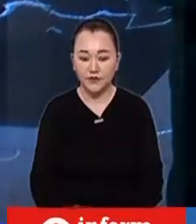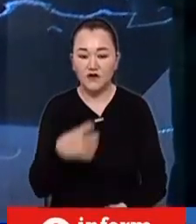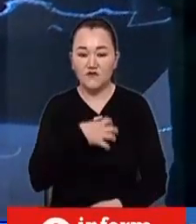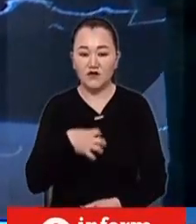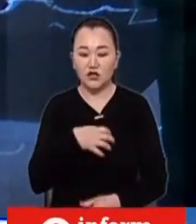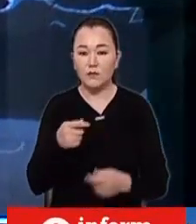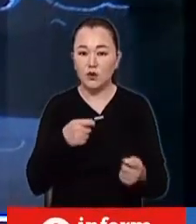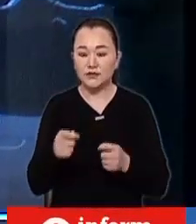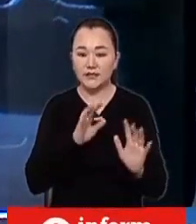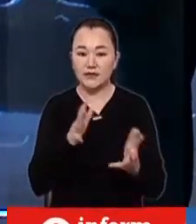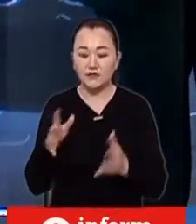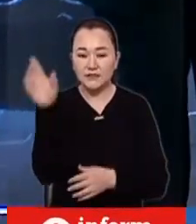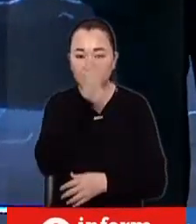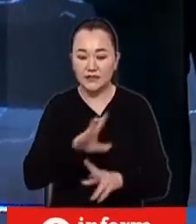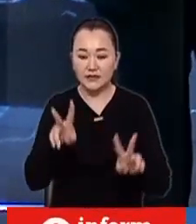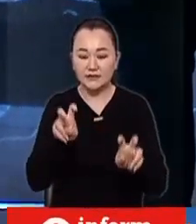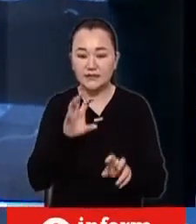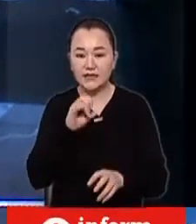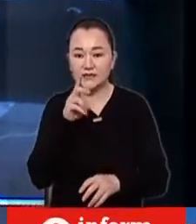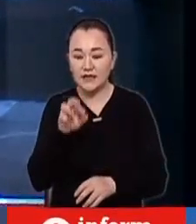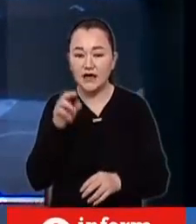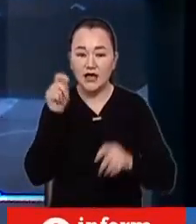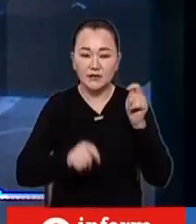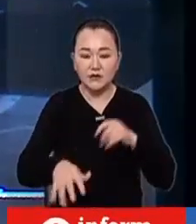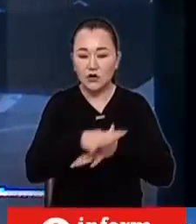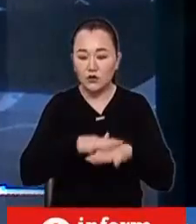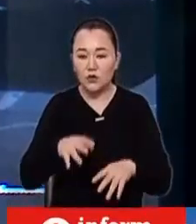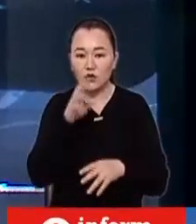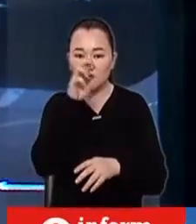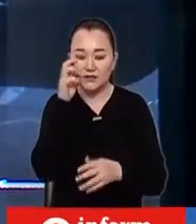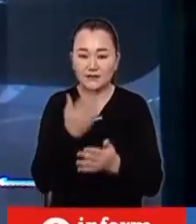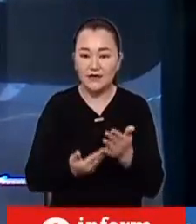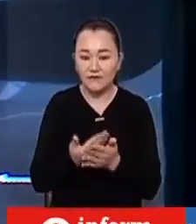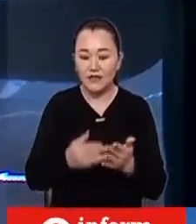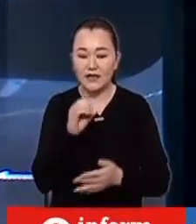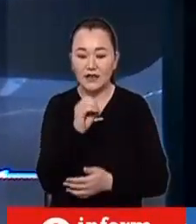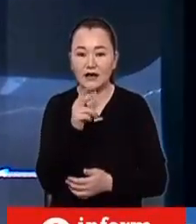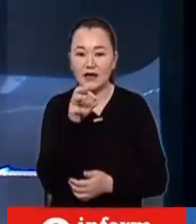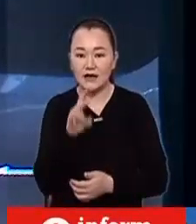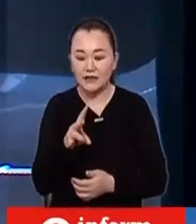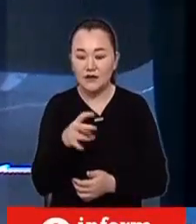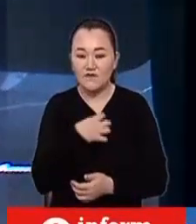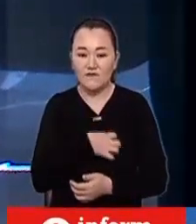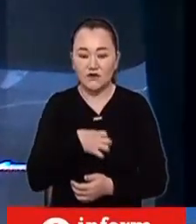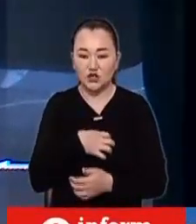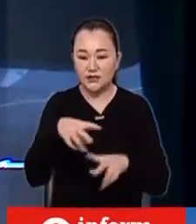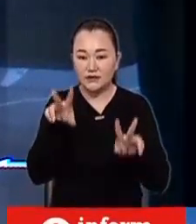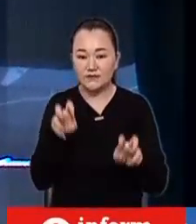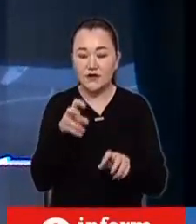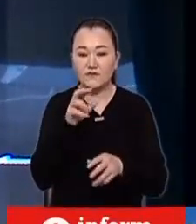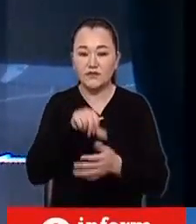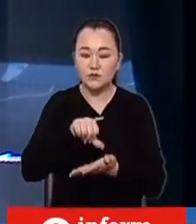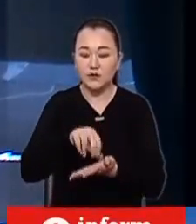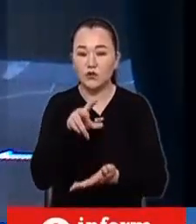Важным политическим событием в стране назвал сессию Ассамблеи народа Казахстана госсоветник Ерлан Карин. По его словам, выступление президента